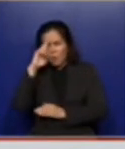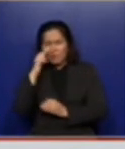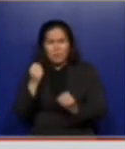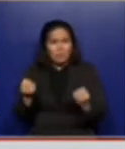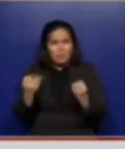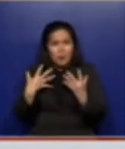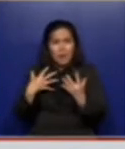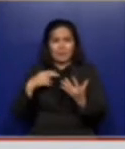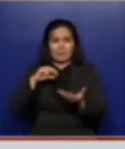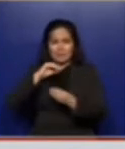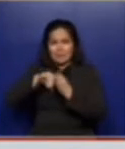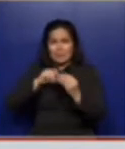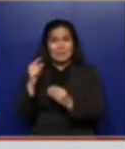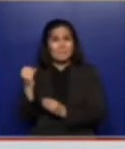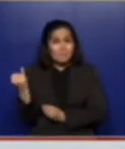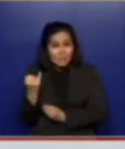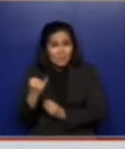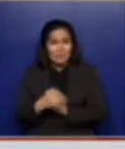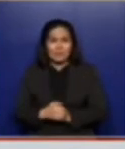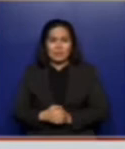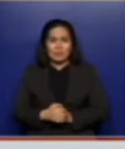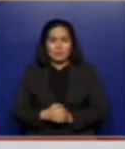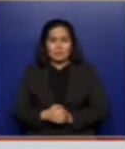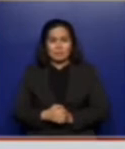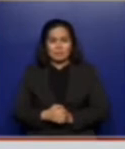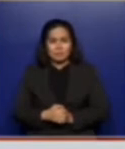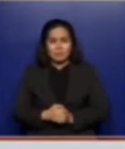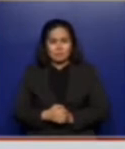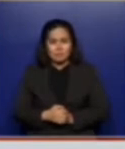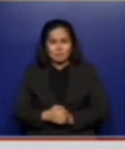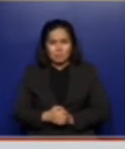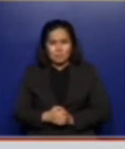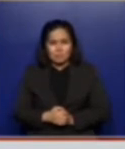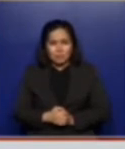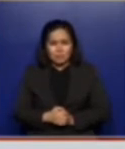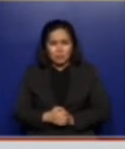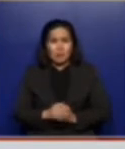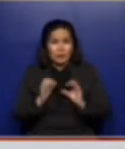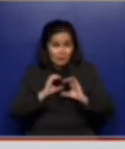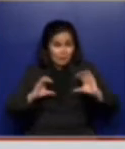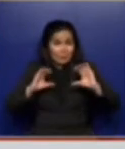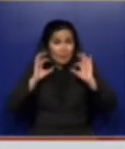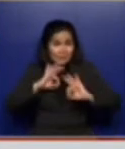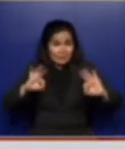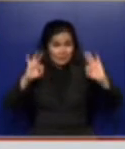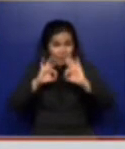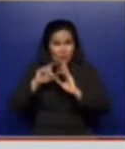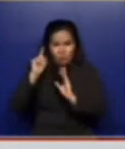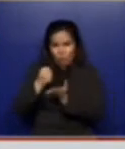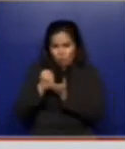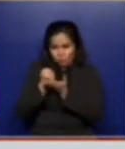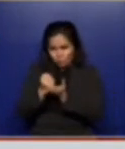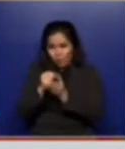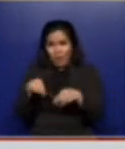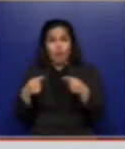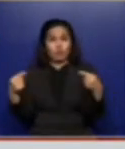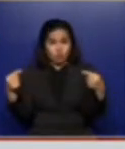แรงโรคที่เกิดจากความเสื่อมรัฐบาลต้องอัดเข้าไปในโร